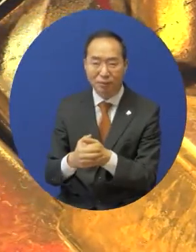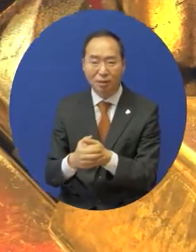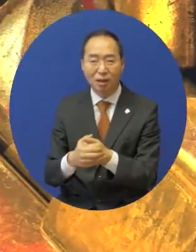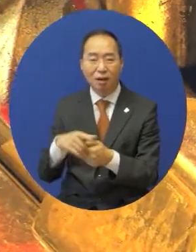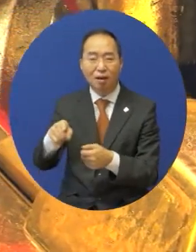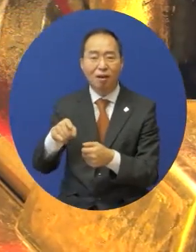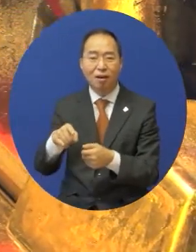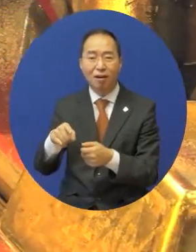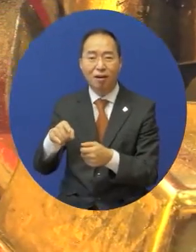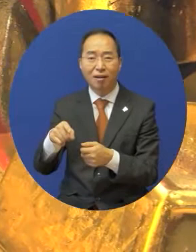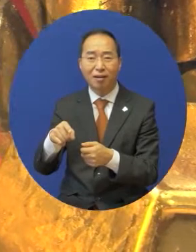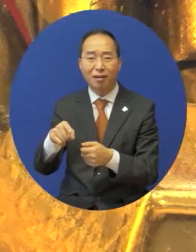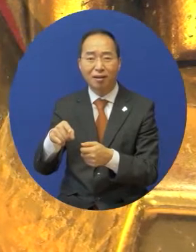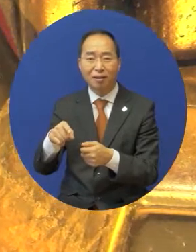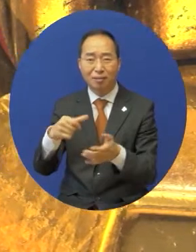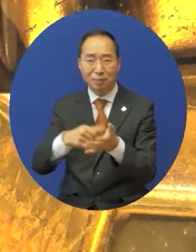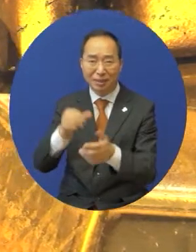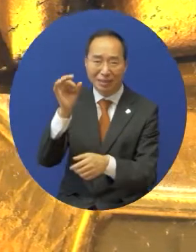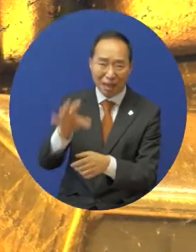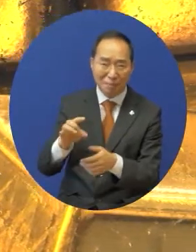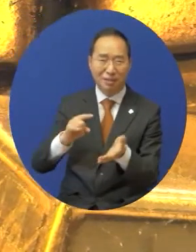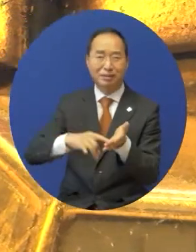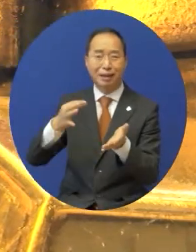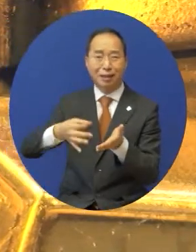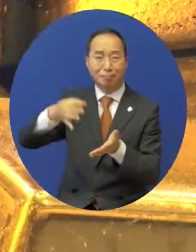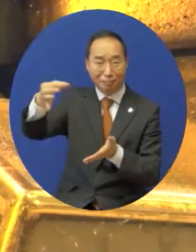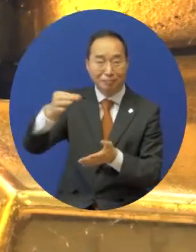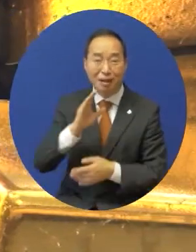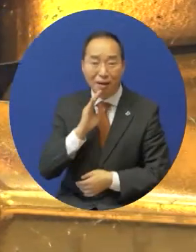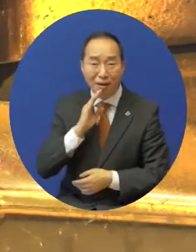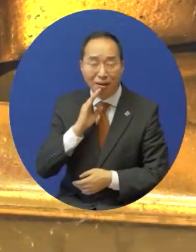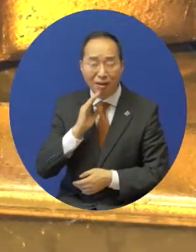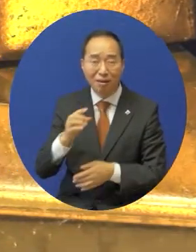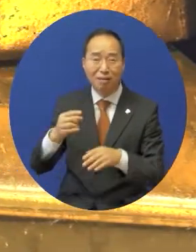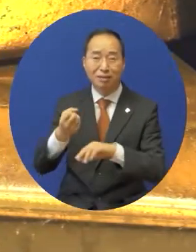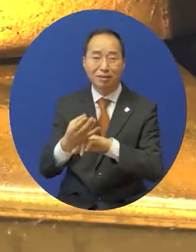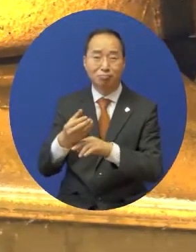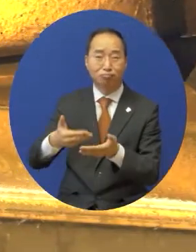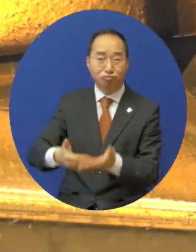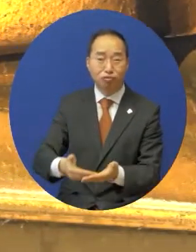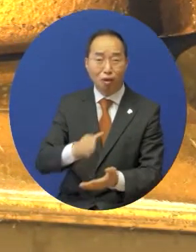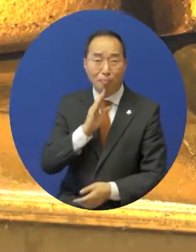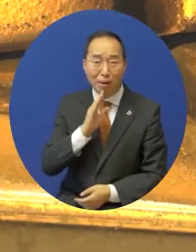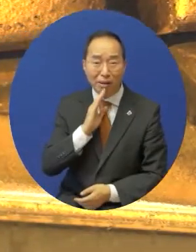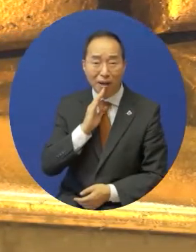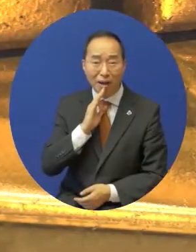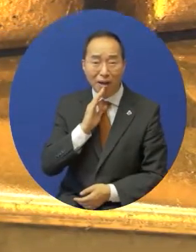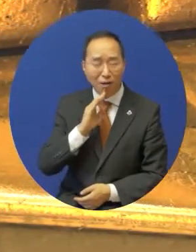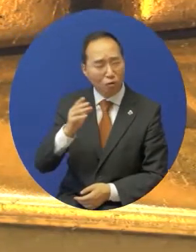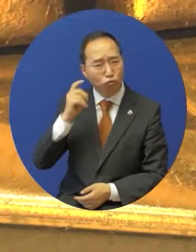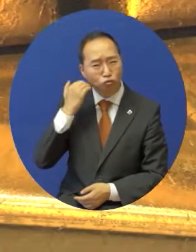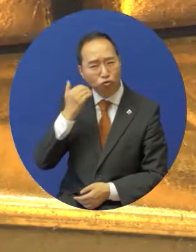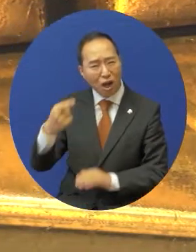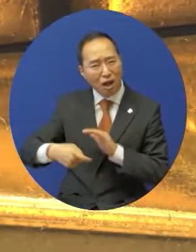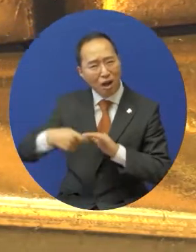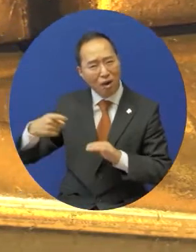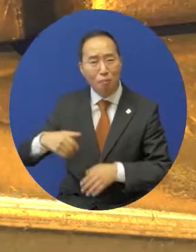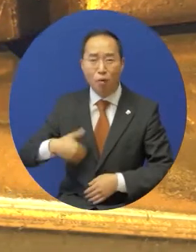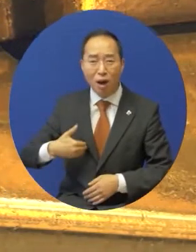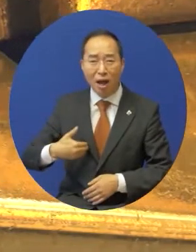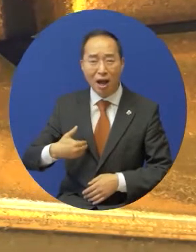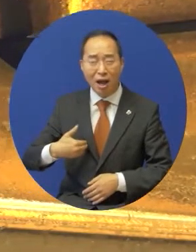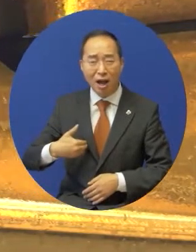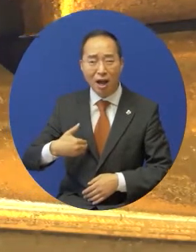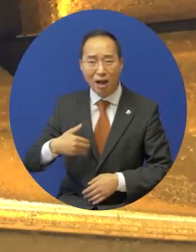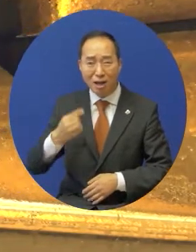사면 부가가치세를 내잖아요. 그죠? 그리고 금을 받으면 일단 무겁잖아요. 그죠? 그리고 도둑 맞을 수 있으니까